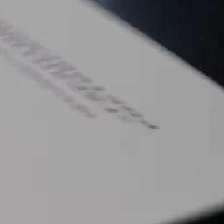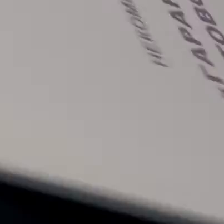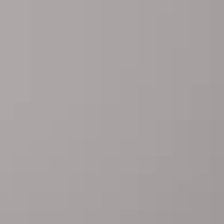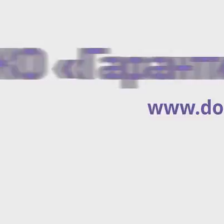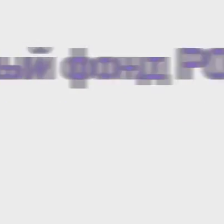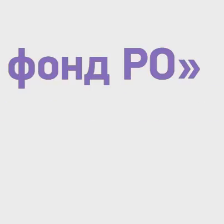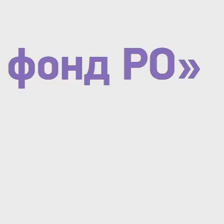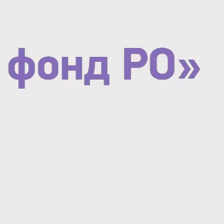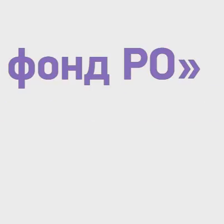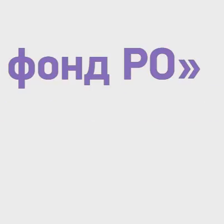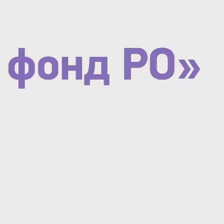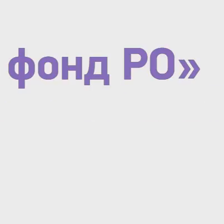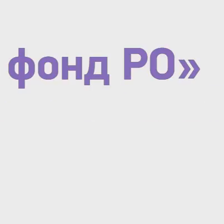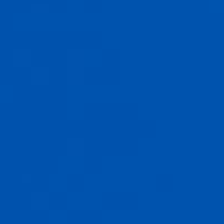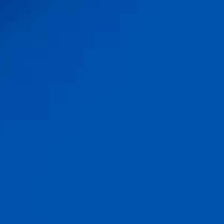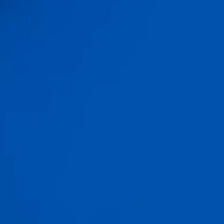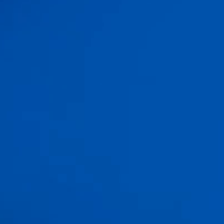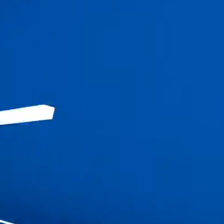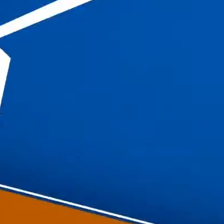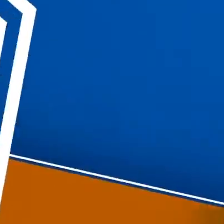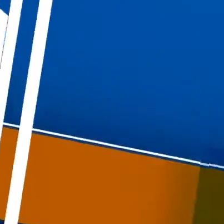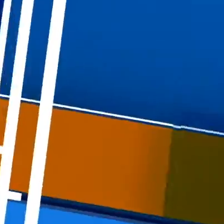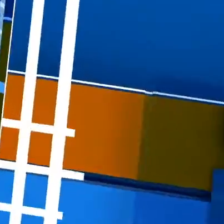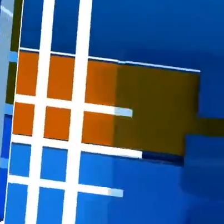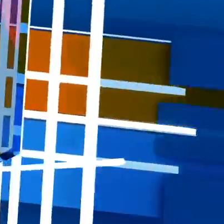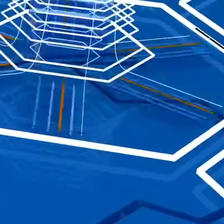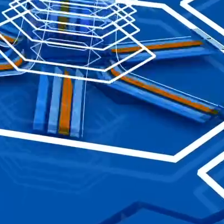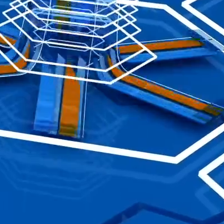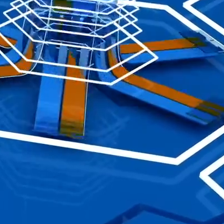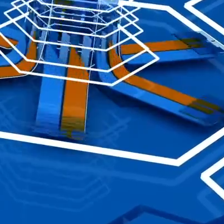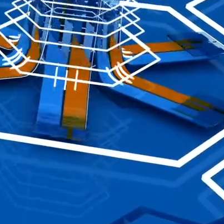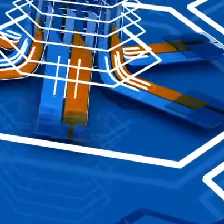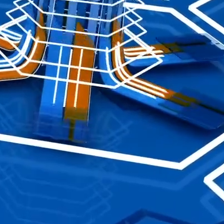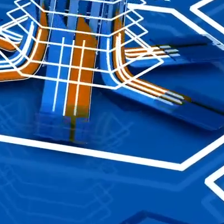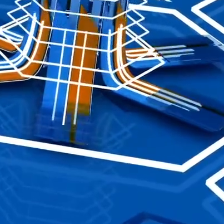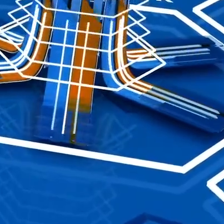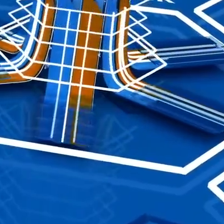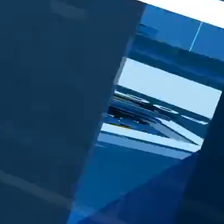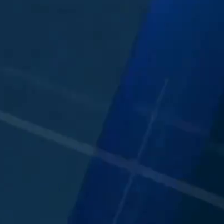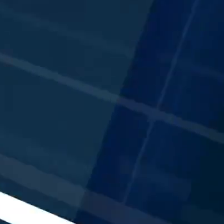Гарантийный фонд Ростовской области.